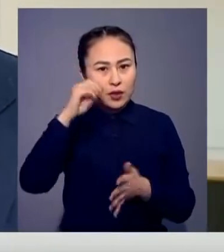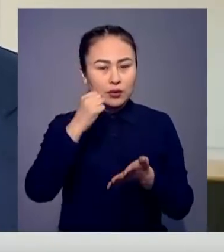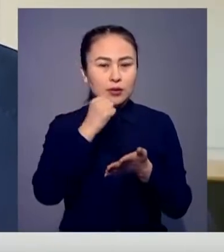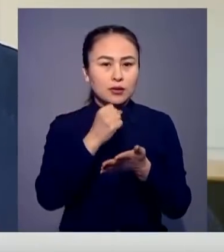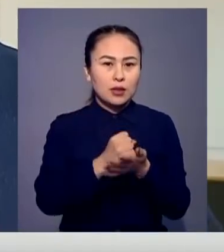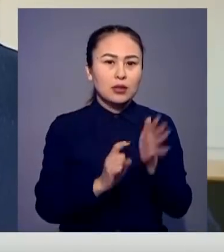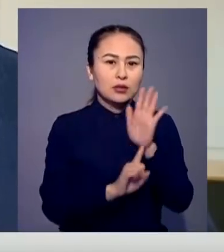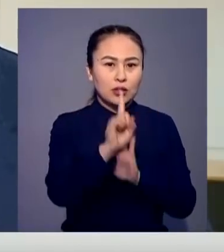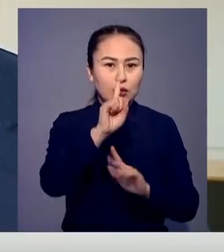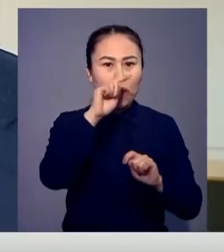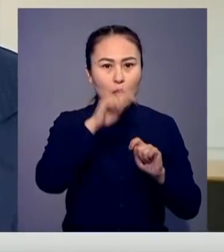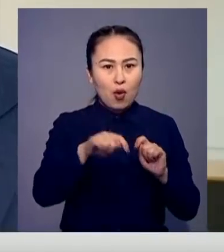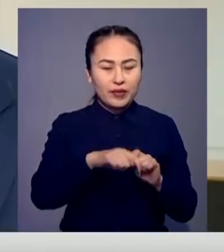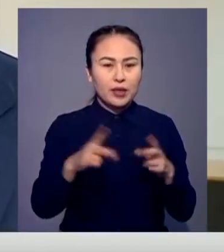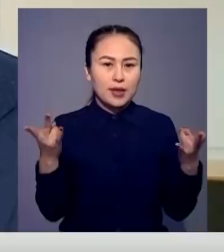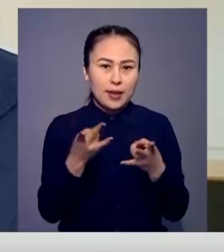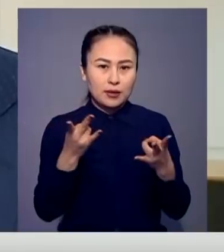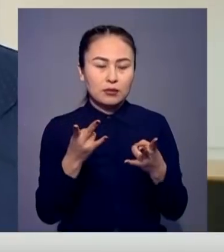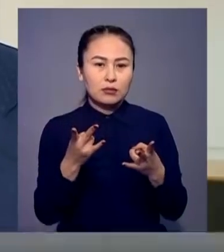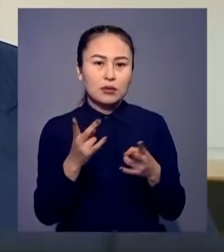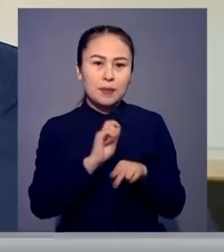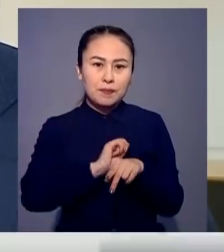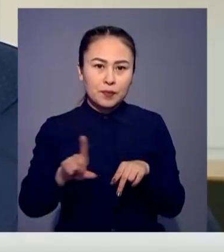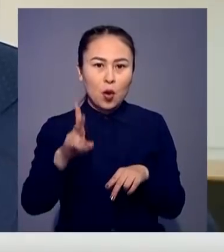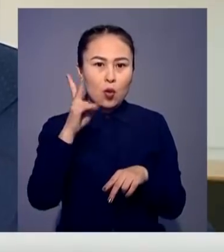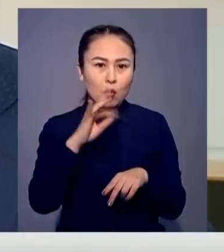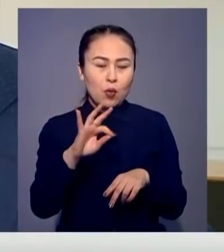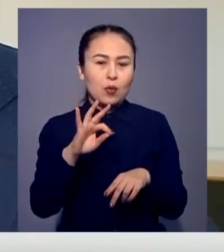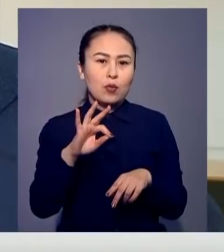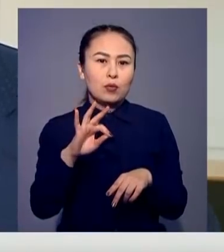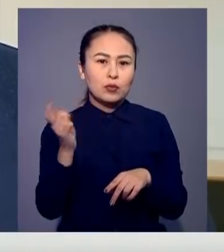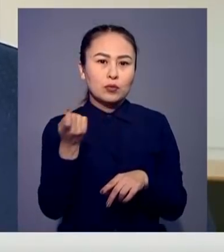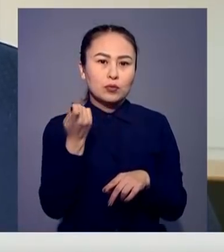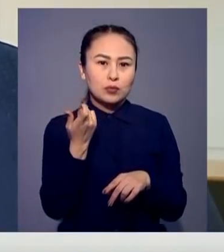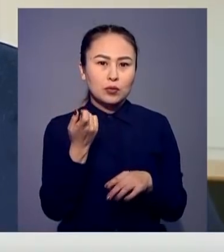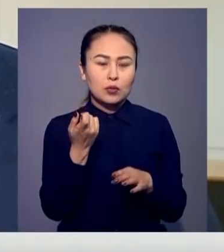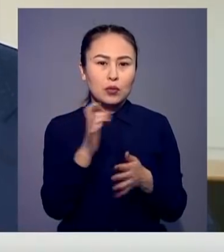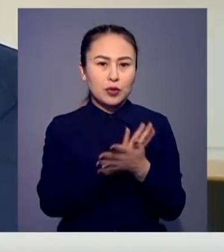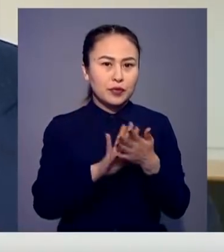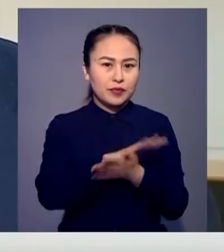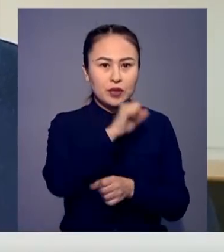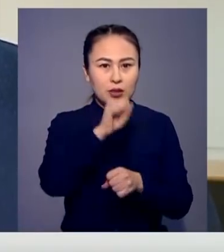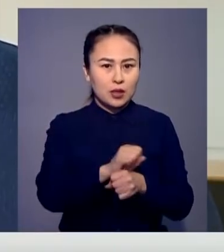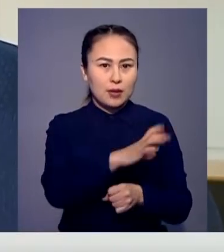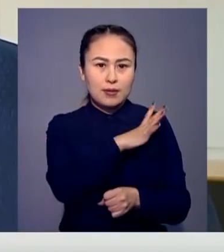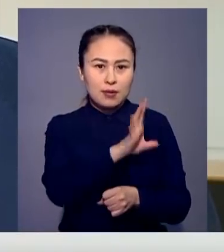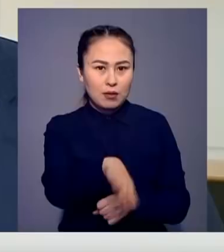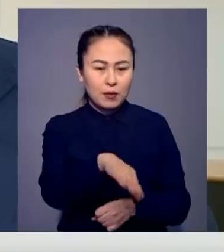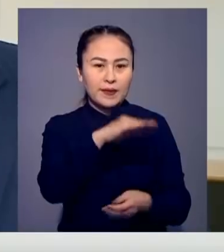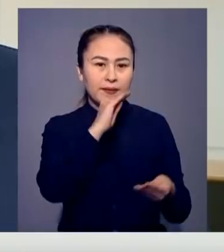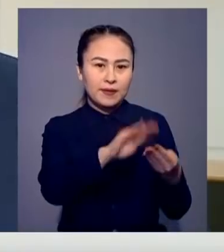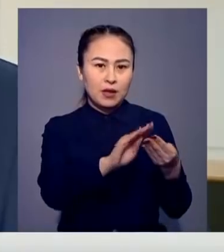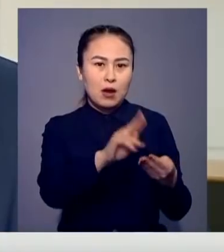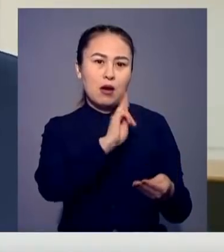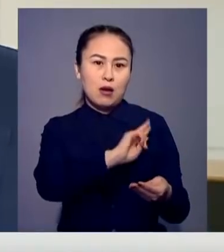нәтижелері тоқтау керек. Бірақ өкінішке орай бұл мына жағдайда ешқандай тоқтау жасалған жоқ. Қорытындысын жасады, оған